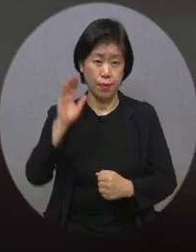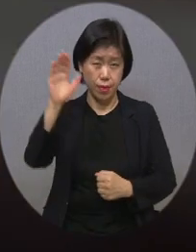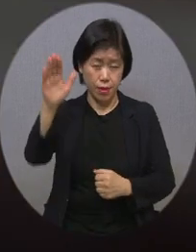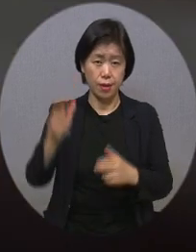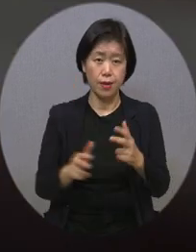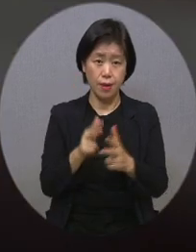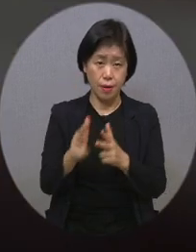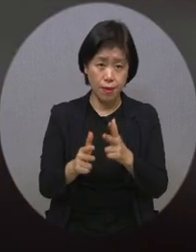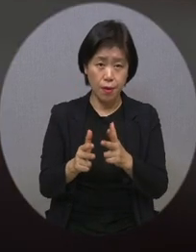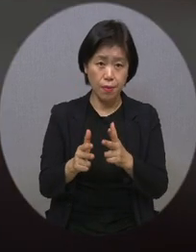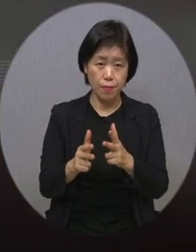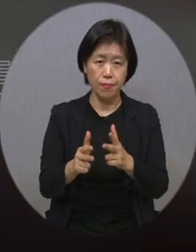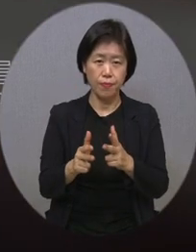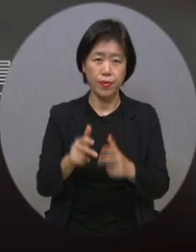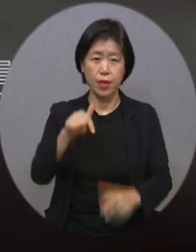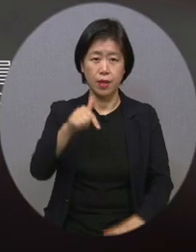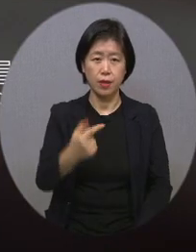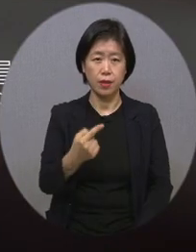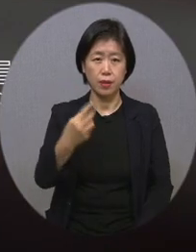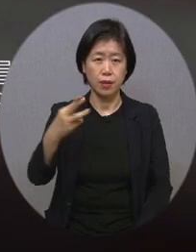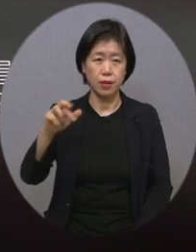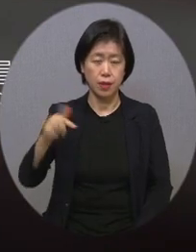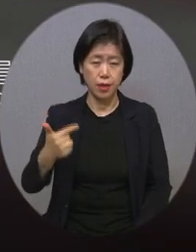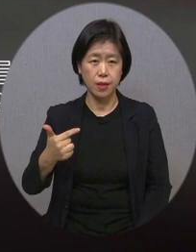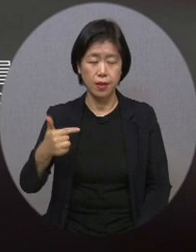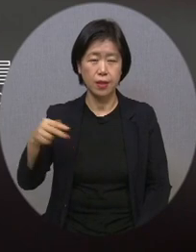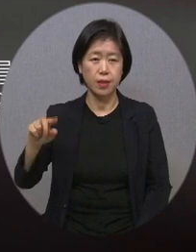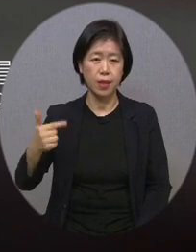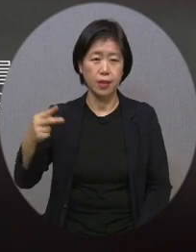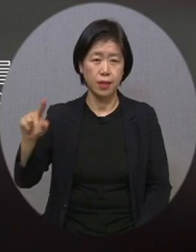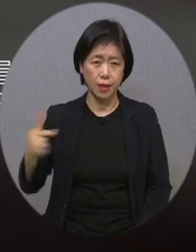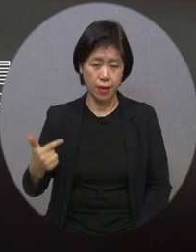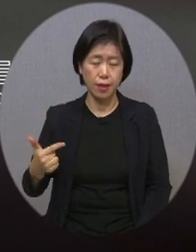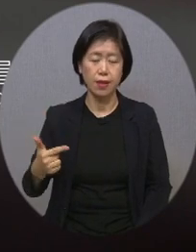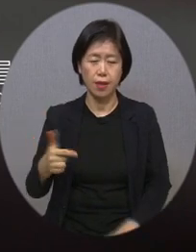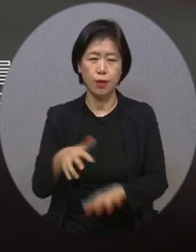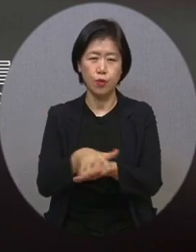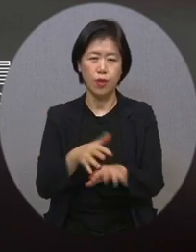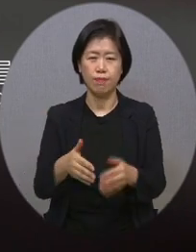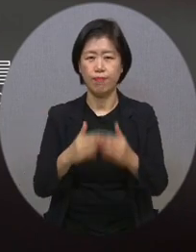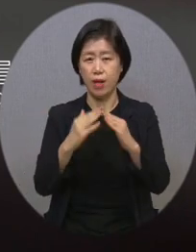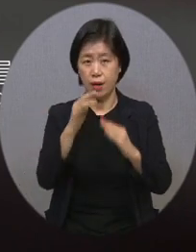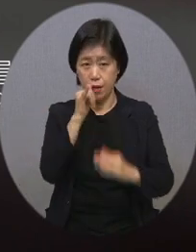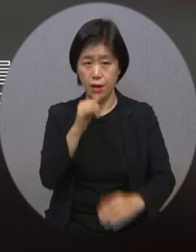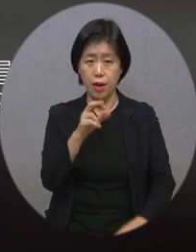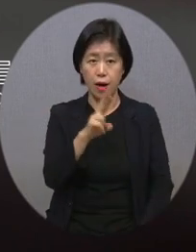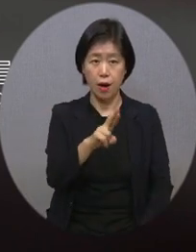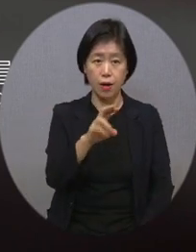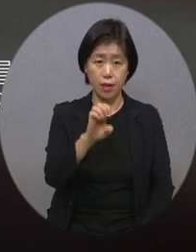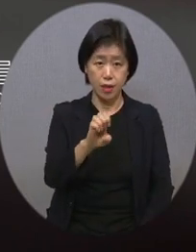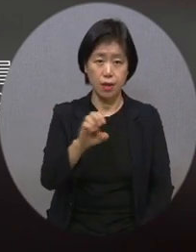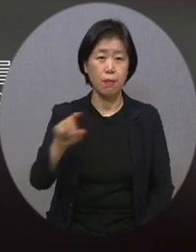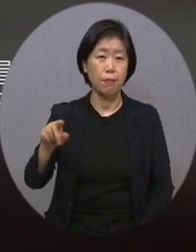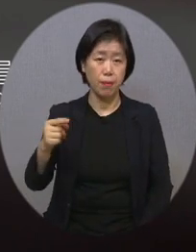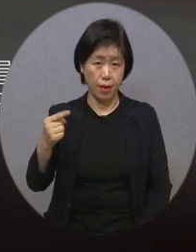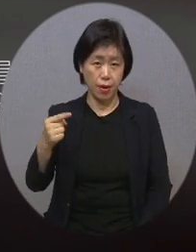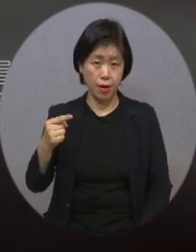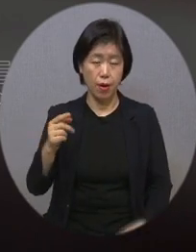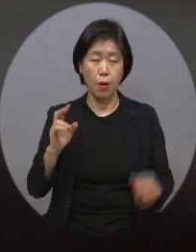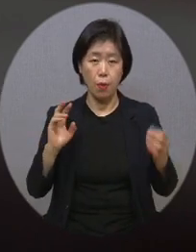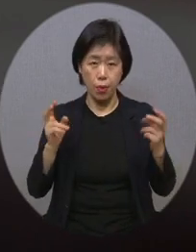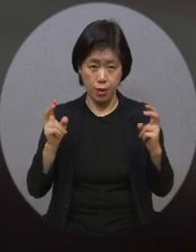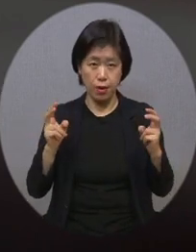그린산단을 조성을 해서 알리백 기업들을 유치를 하고 정부에서도 거길 우리 알리백